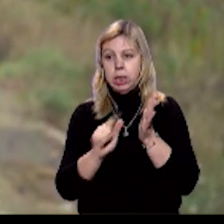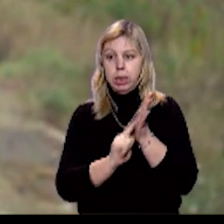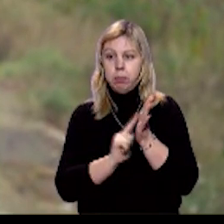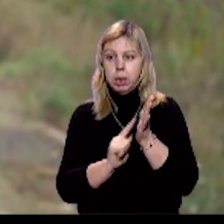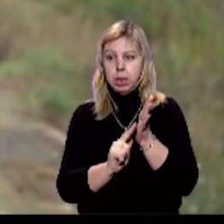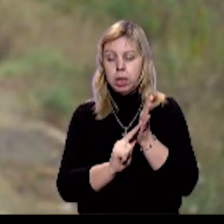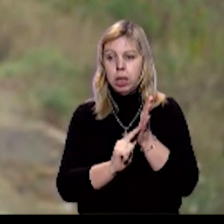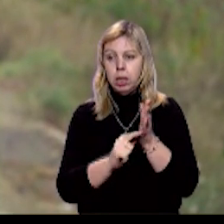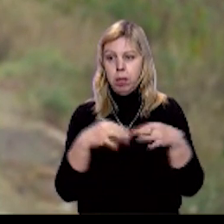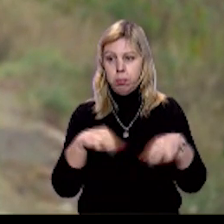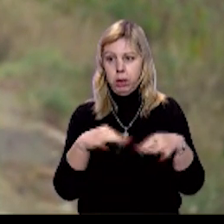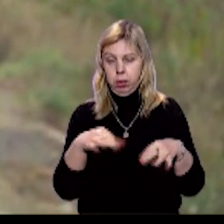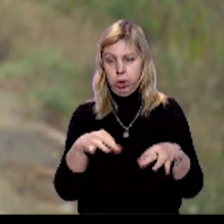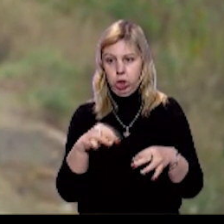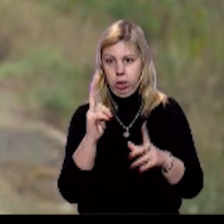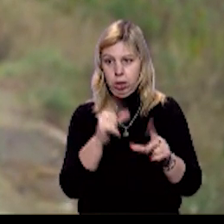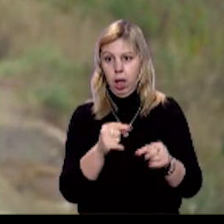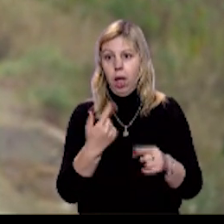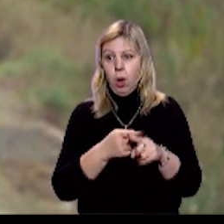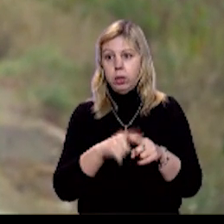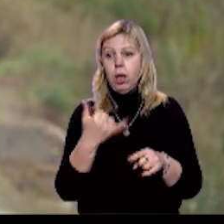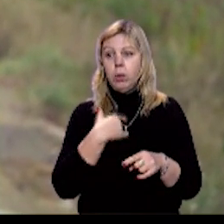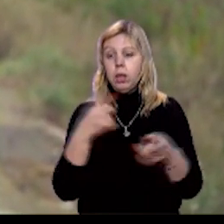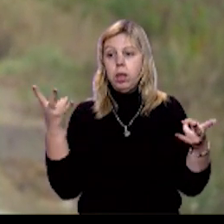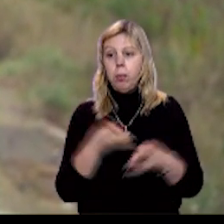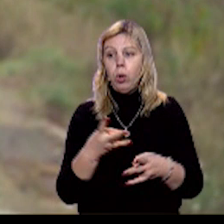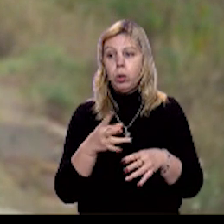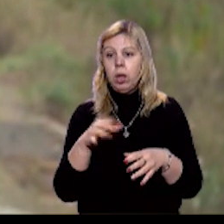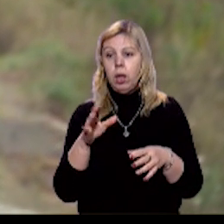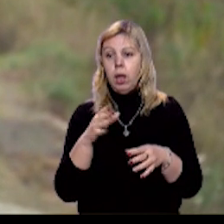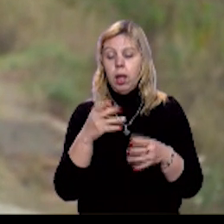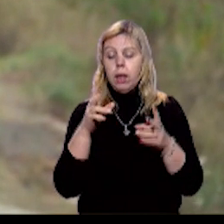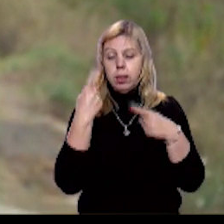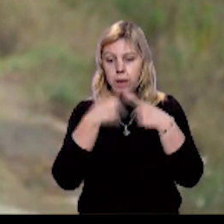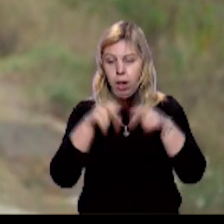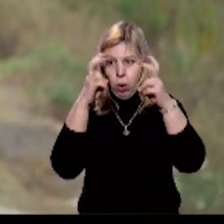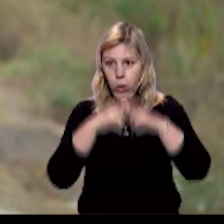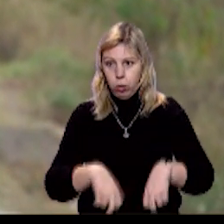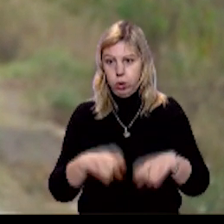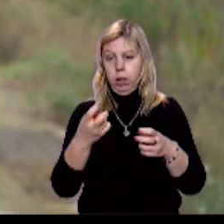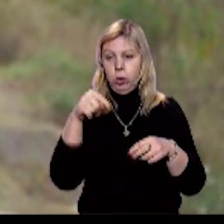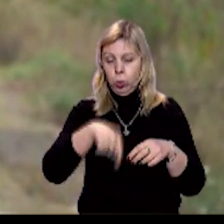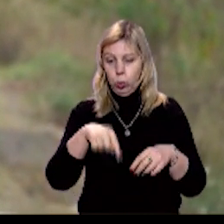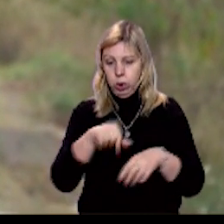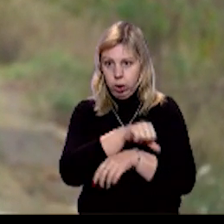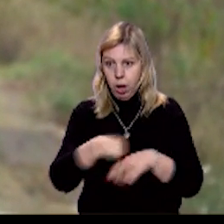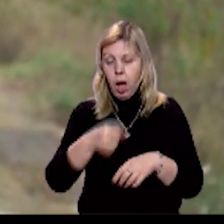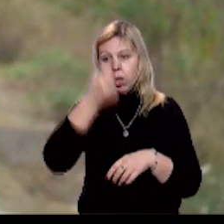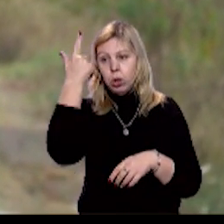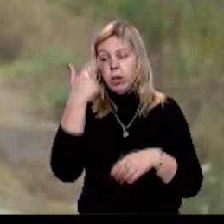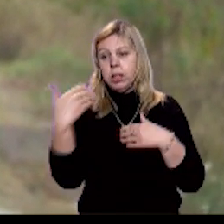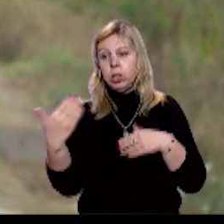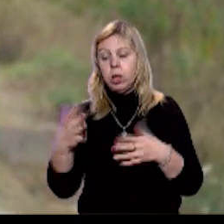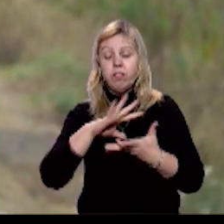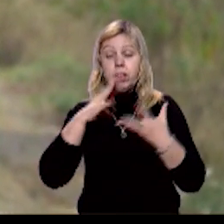60-70 транспортних засобів вантажу. Це нам необхідно проводити огляд тут в пункті пропуску, а словацька